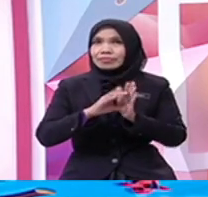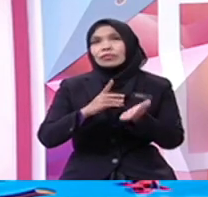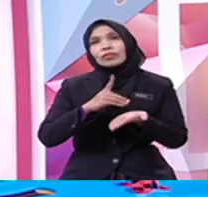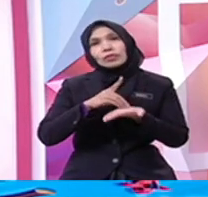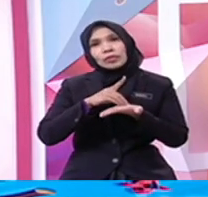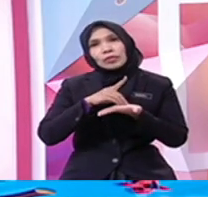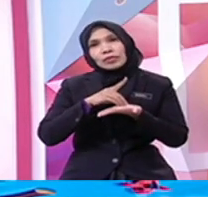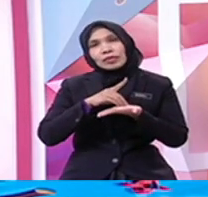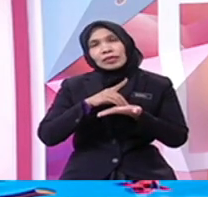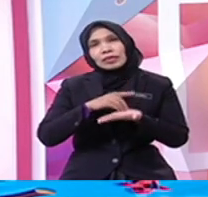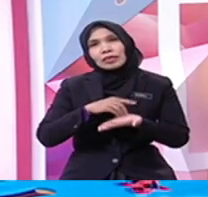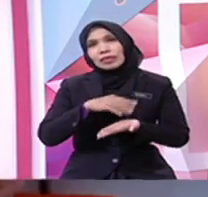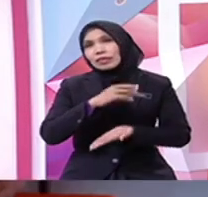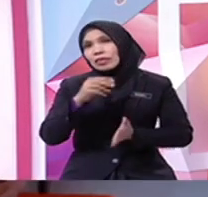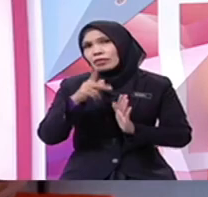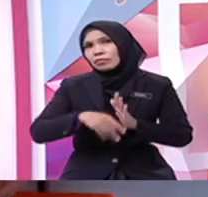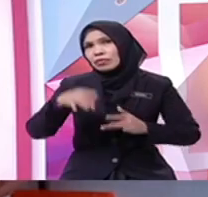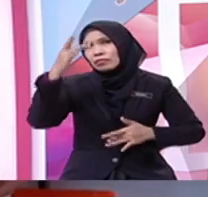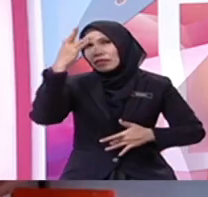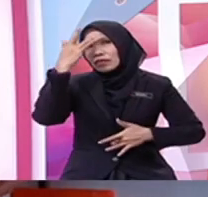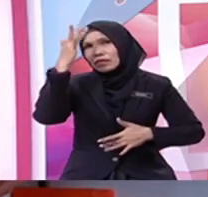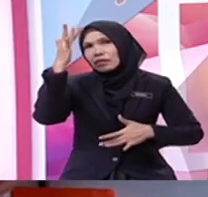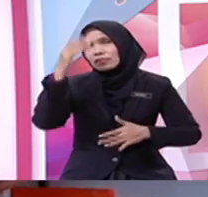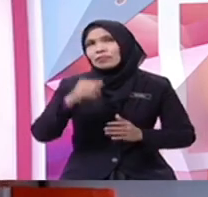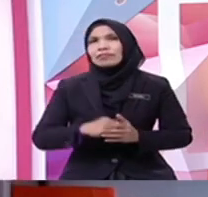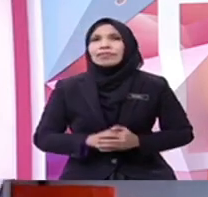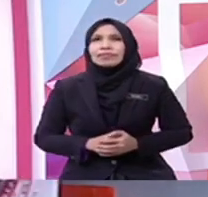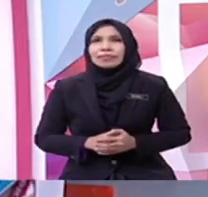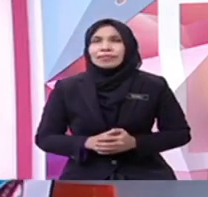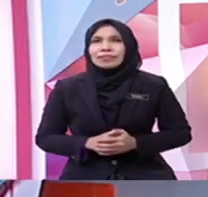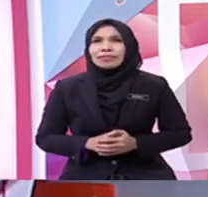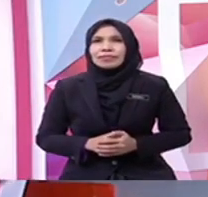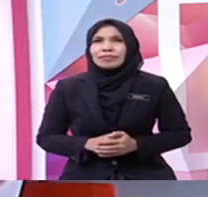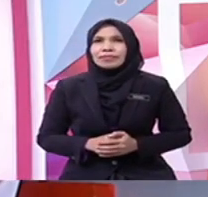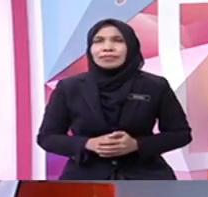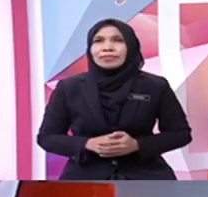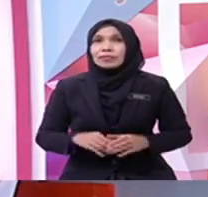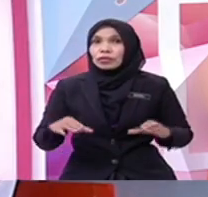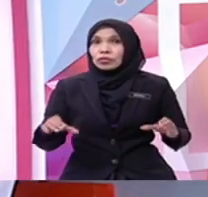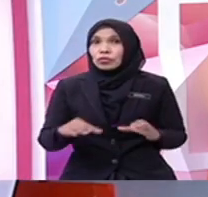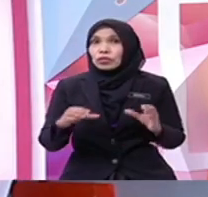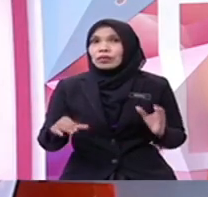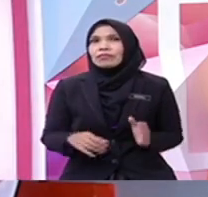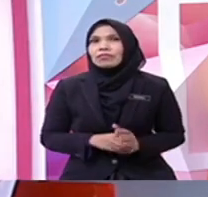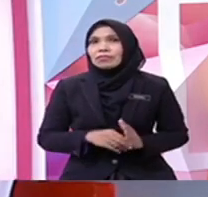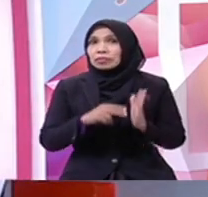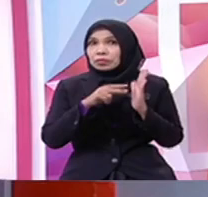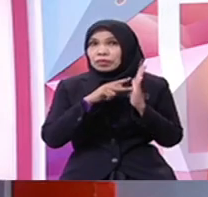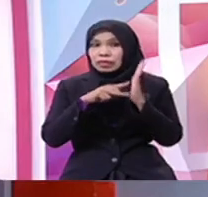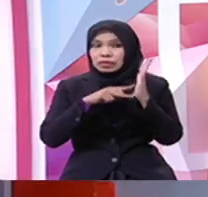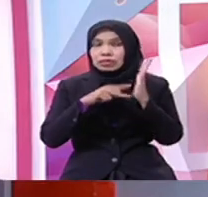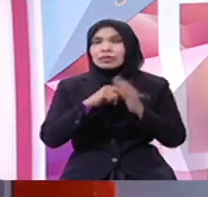dokter-dokter yang tengah buat pemeriksaan di Polres aja gua pemeriksaan kesehatan